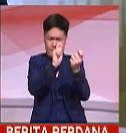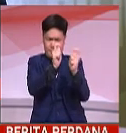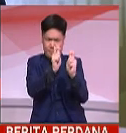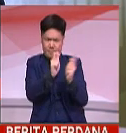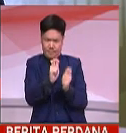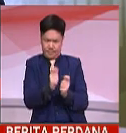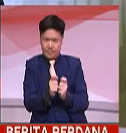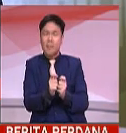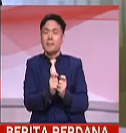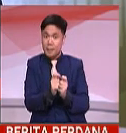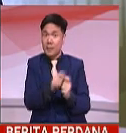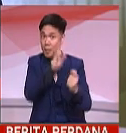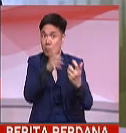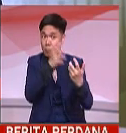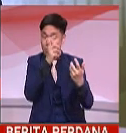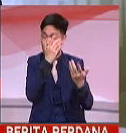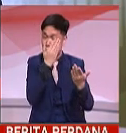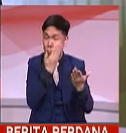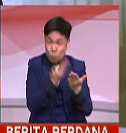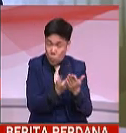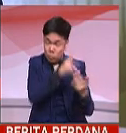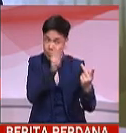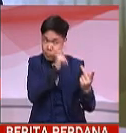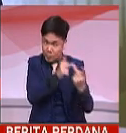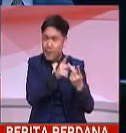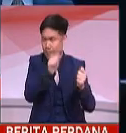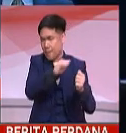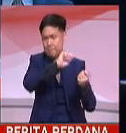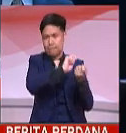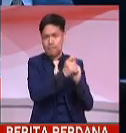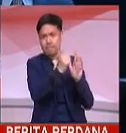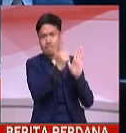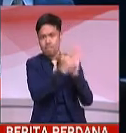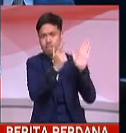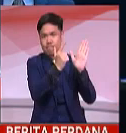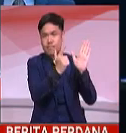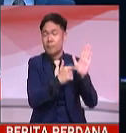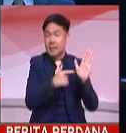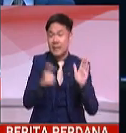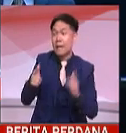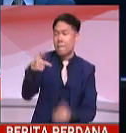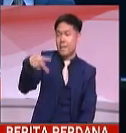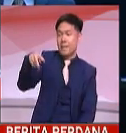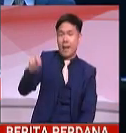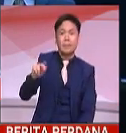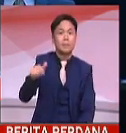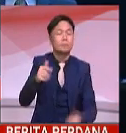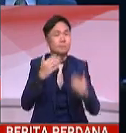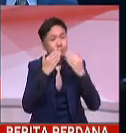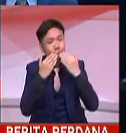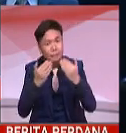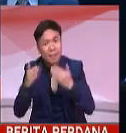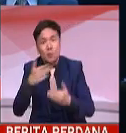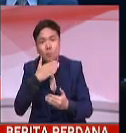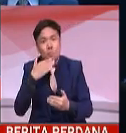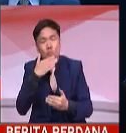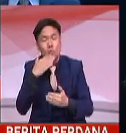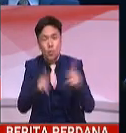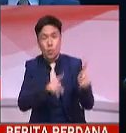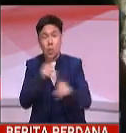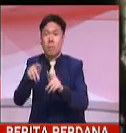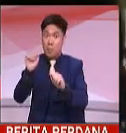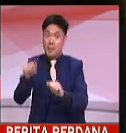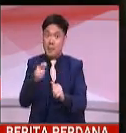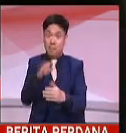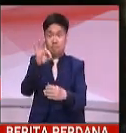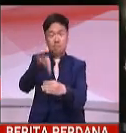dilakukan sebelum ia diwartakan. Dan katanya Kerajaan Perikatan Nasional menghargai peranan anak muda dalam mendukung